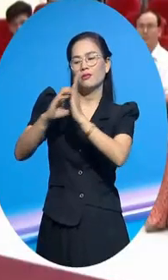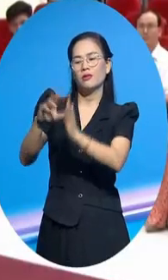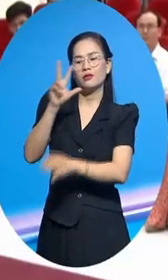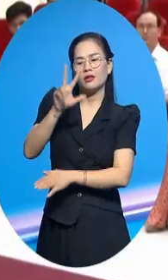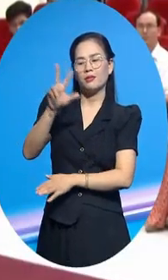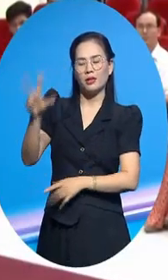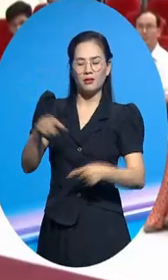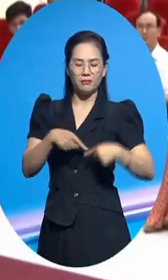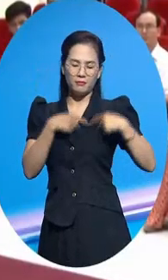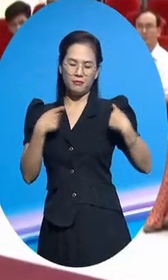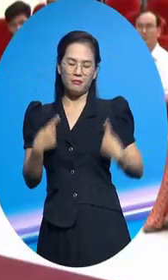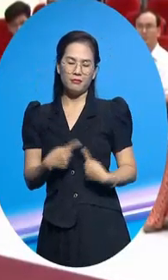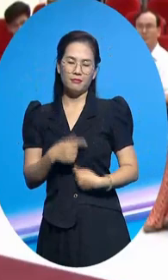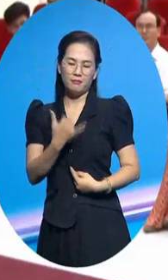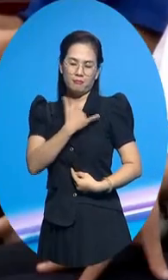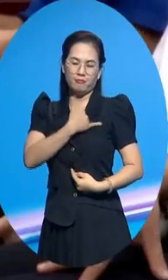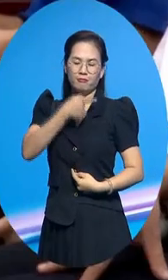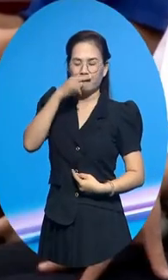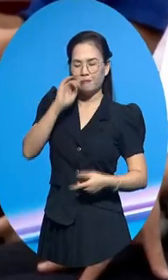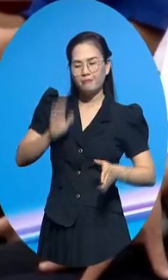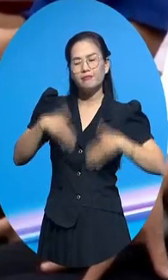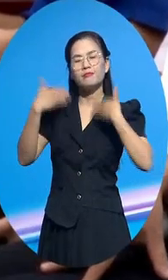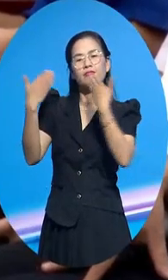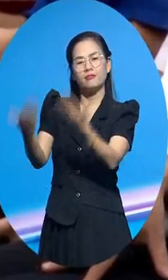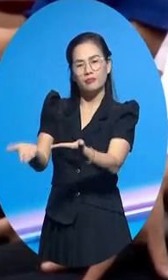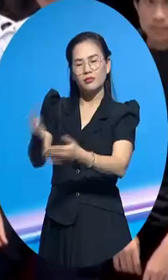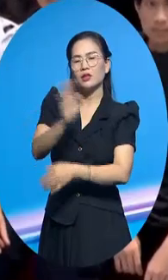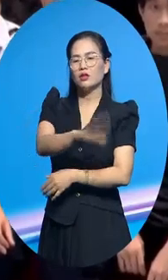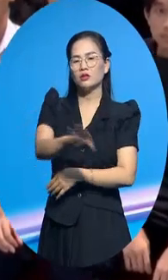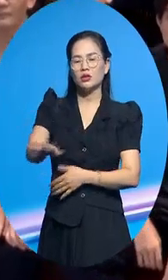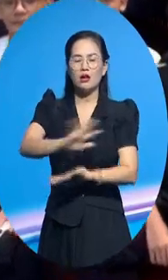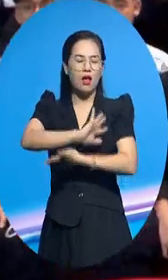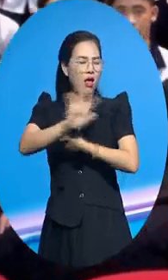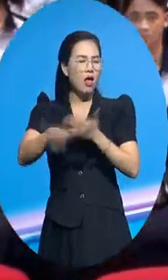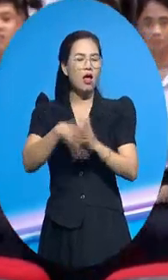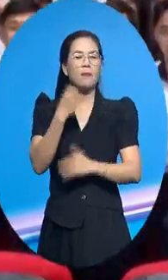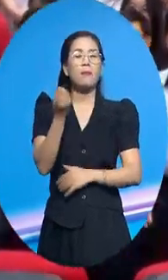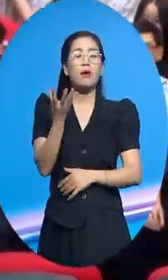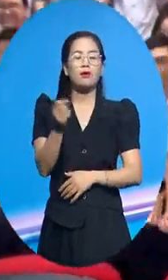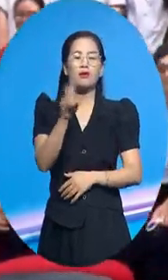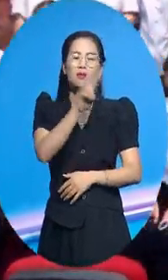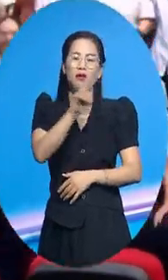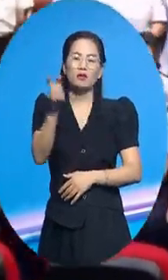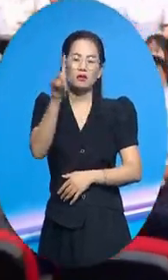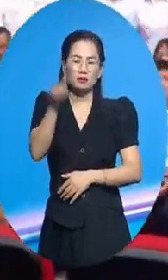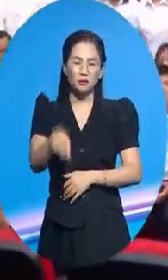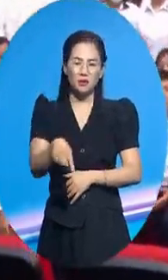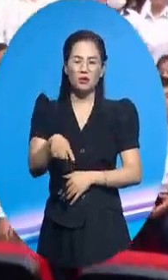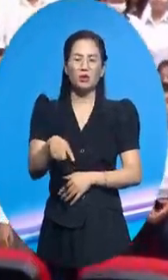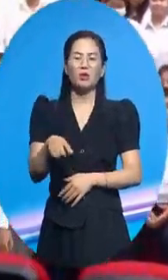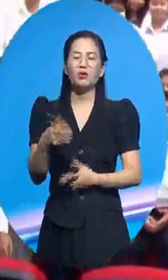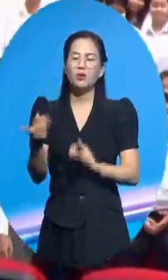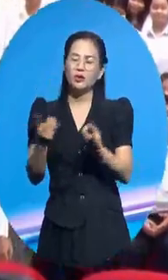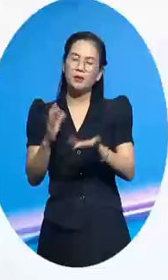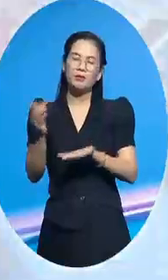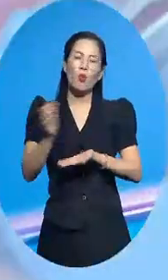thương cho các em vượt khó, tổng trị giá hơn 200 triệu đồng từ sự đóng góp của các nhà hảo tâm.